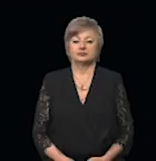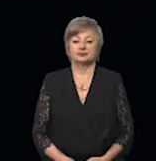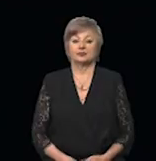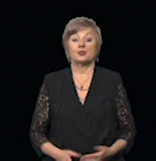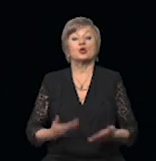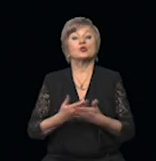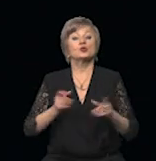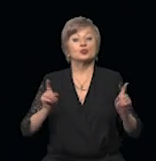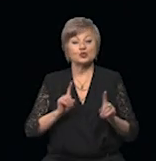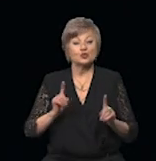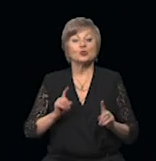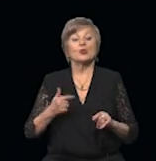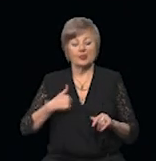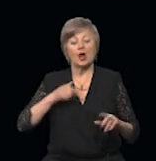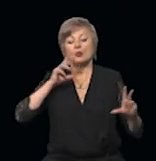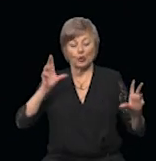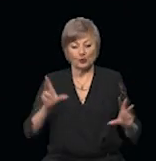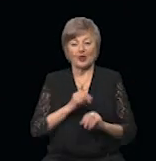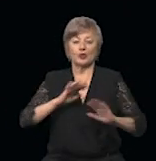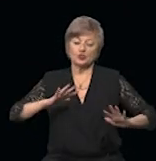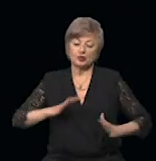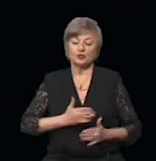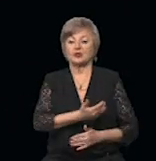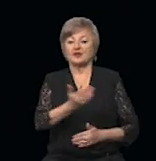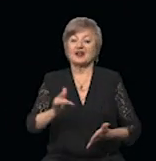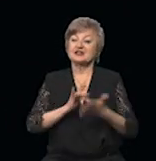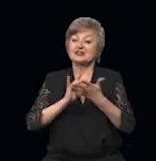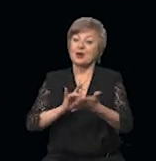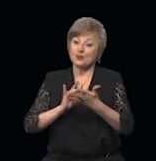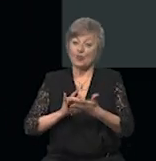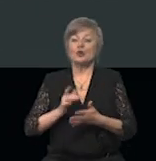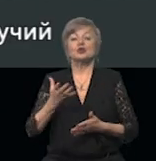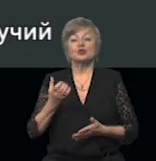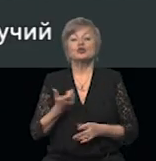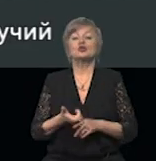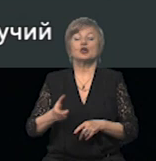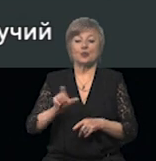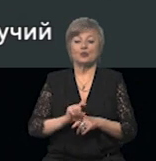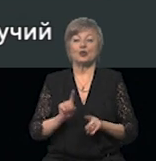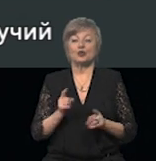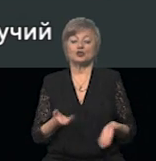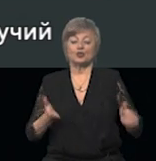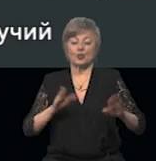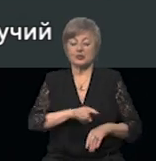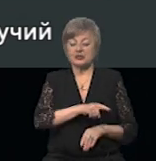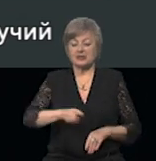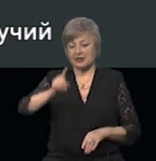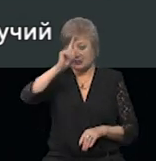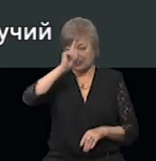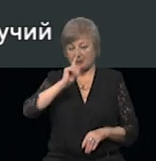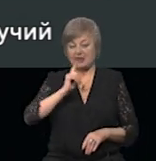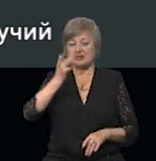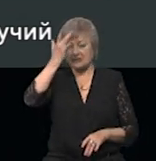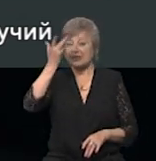Ну що ж, маю надію, що нам вдалося надихнути вас на подорожі, тим більше, що залишився ще цілий літній місяць